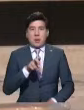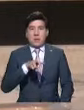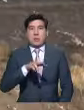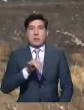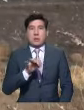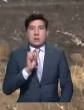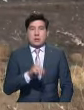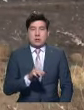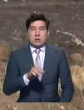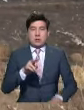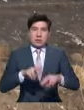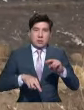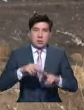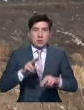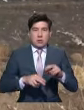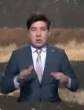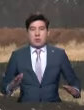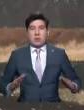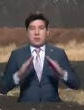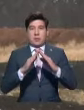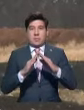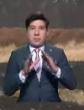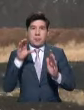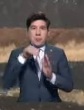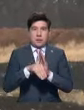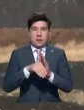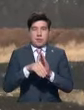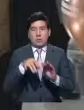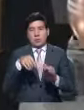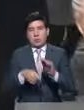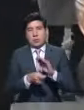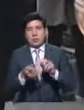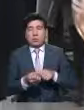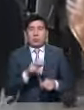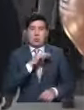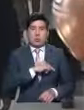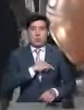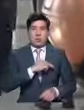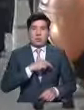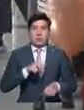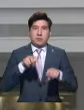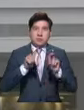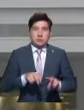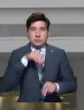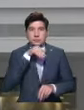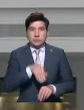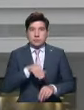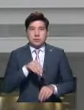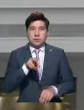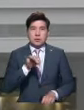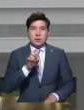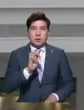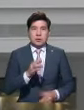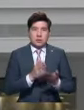құрылыс, өңдеу, тау-кен өнеркәсібі және карьерлерді қазу саласында жұмыс істейді. Ал кәсіби, ғылыми және техникалық қызметке келгендердің